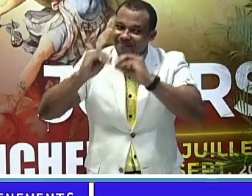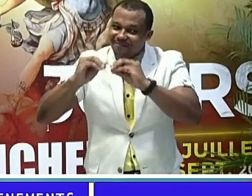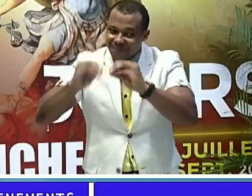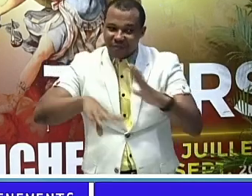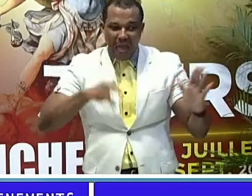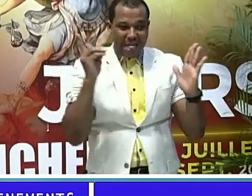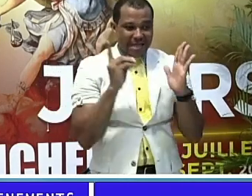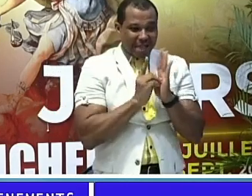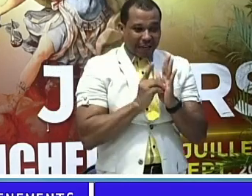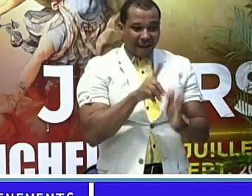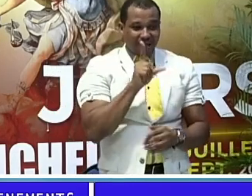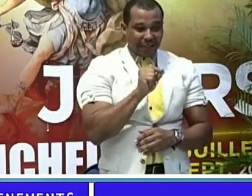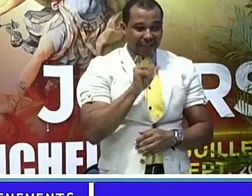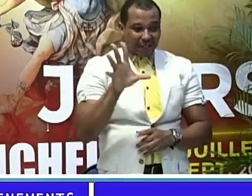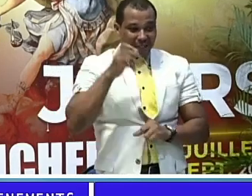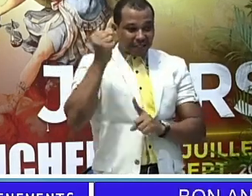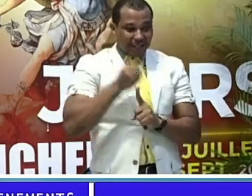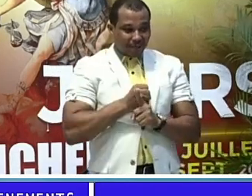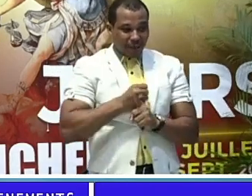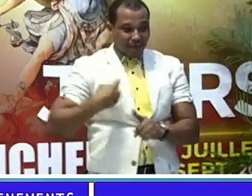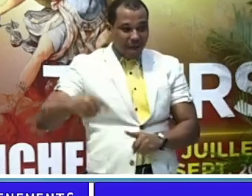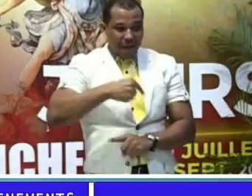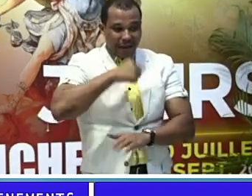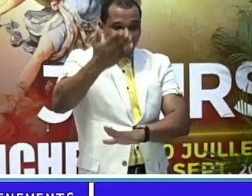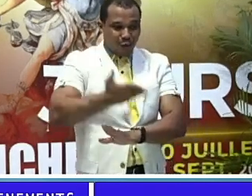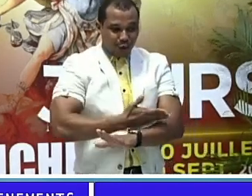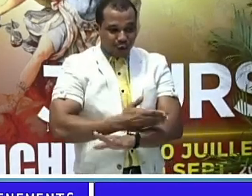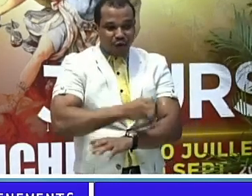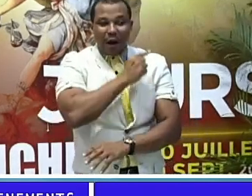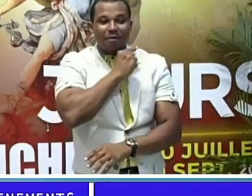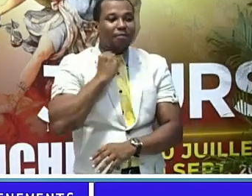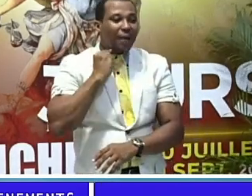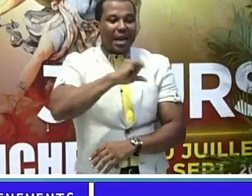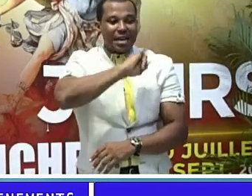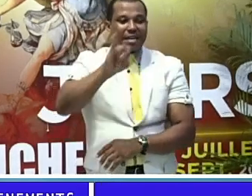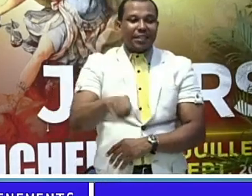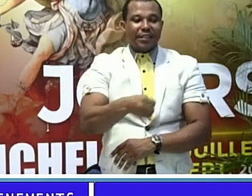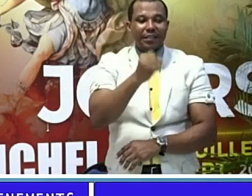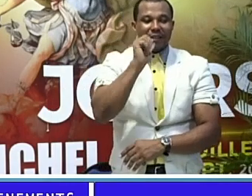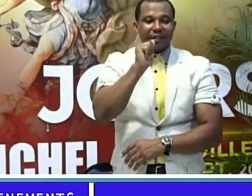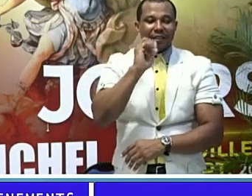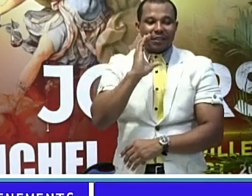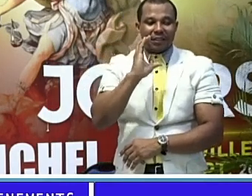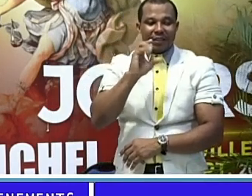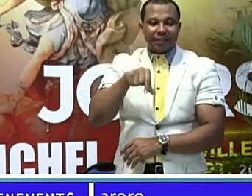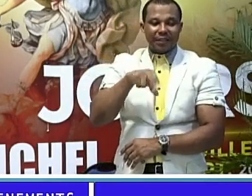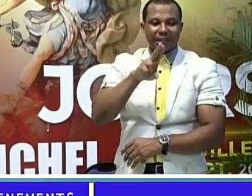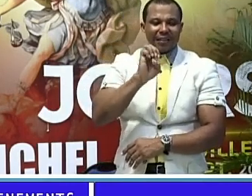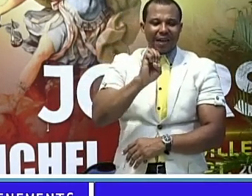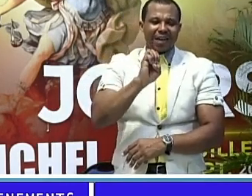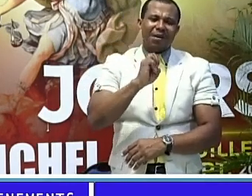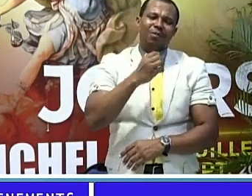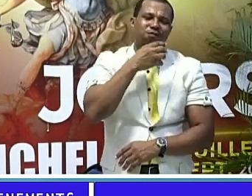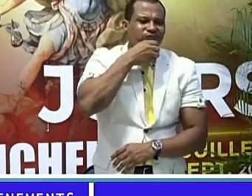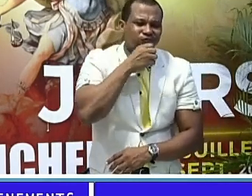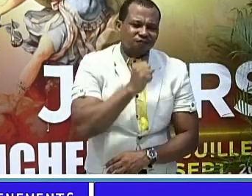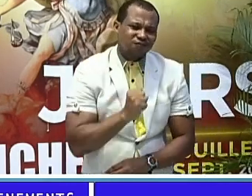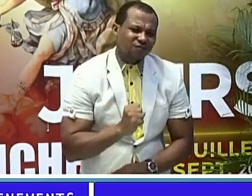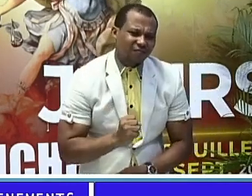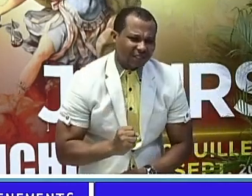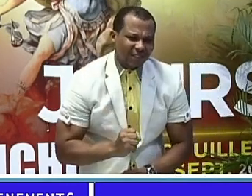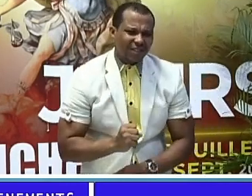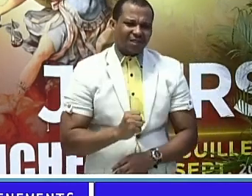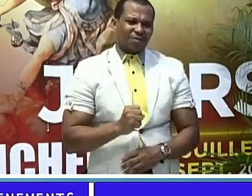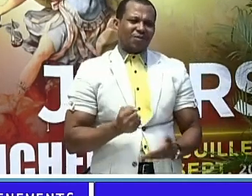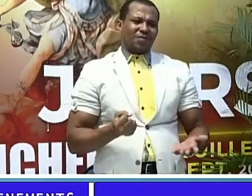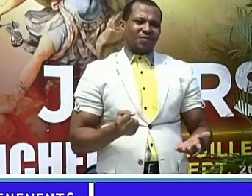n'a accueilli ici là Père Jacques Baudry. Père Jacques Baudry fait un grand monde. C'est un père clair